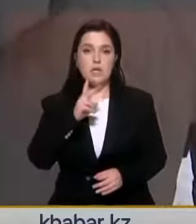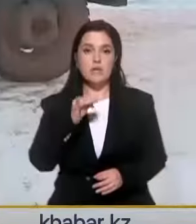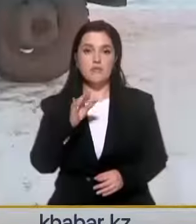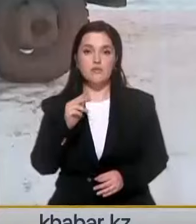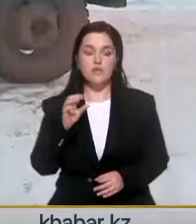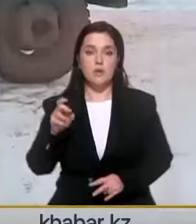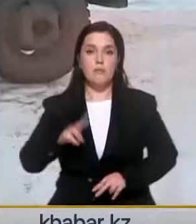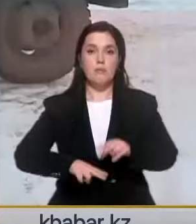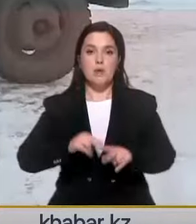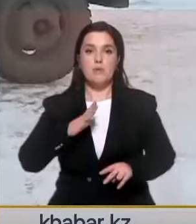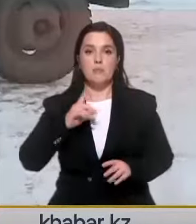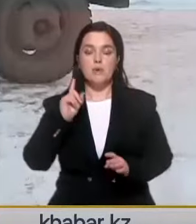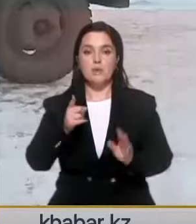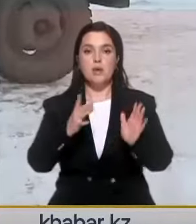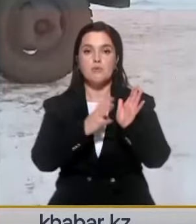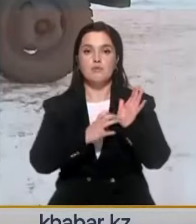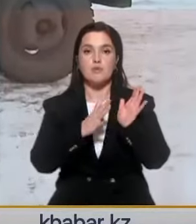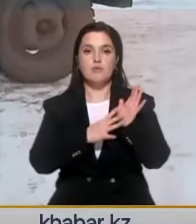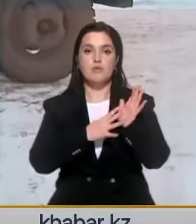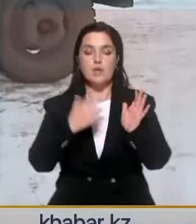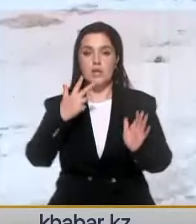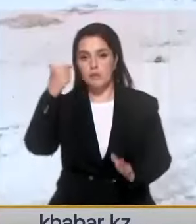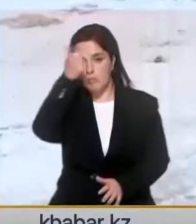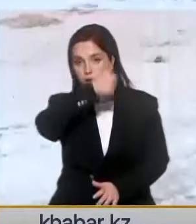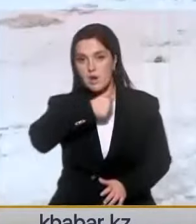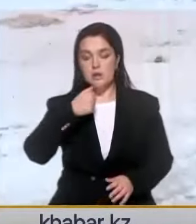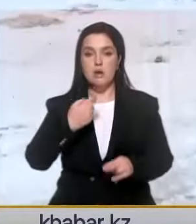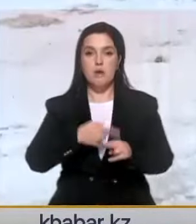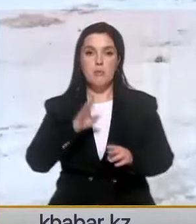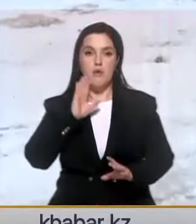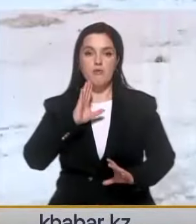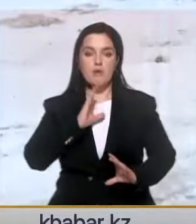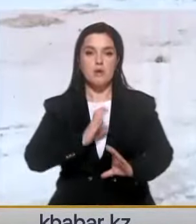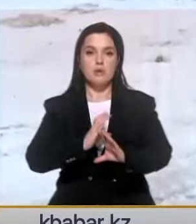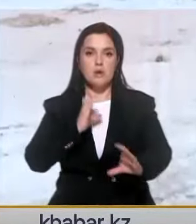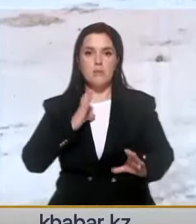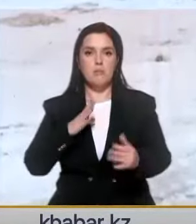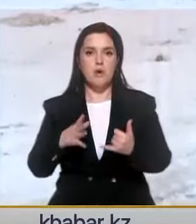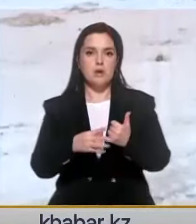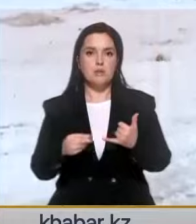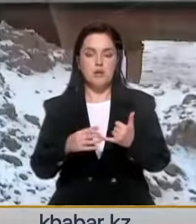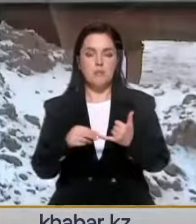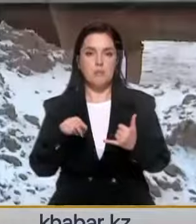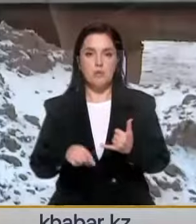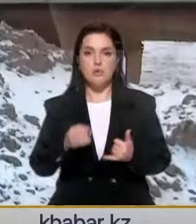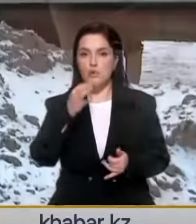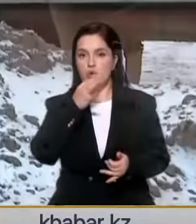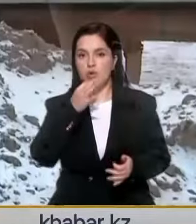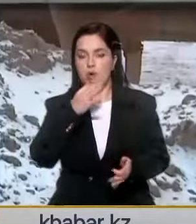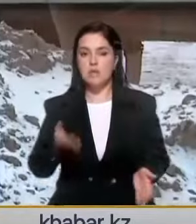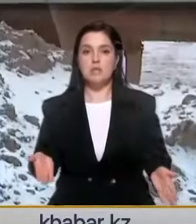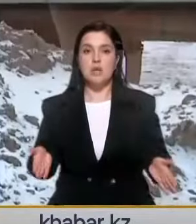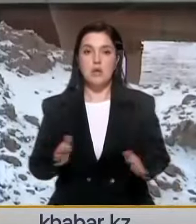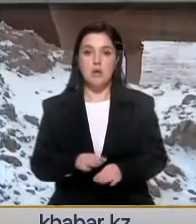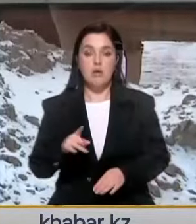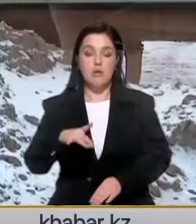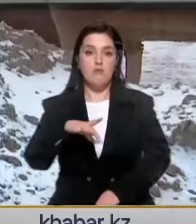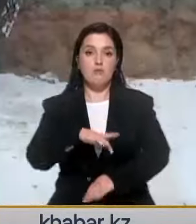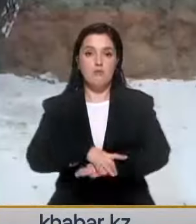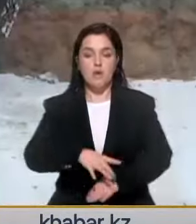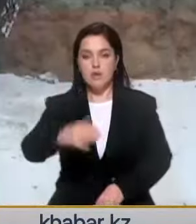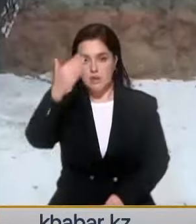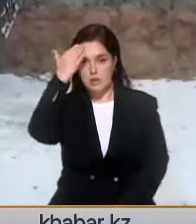построили в 1993 году Вот только водопроводные сети лежали в земле ещё до застройки района всё это выяснилось только